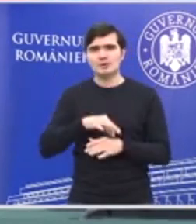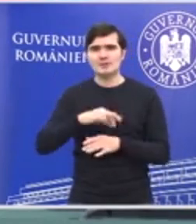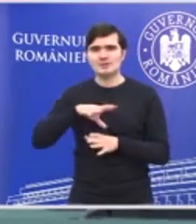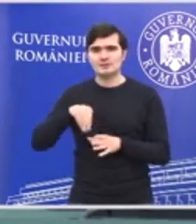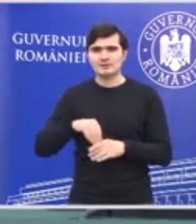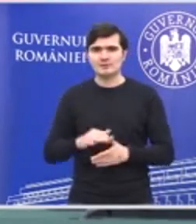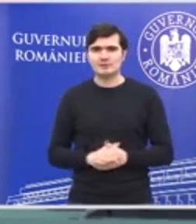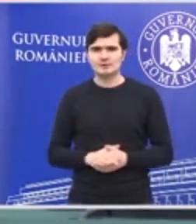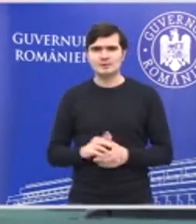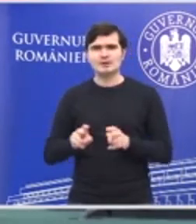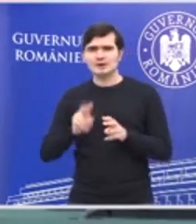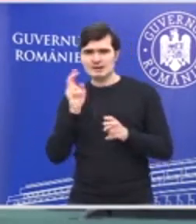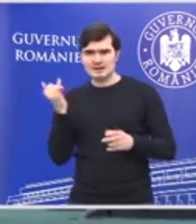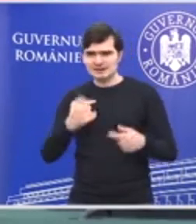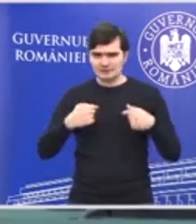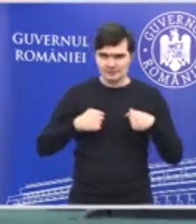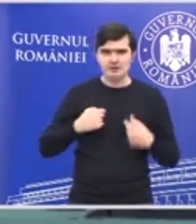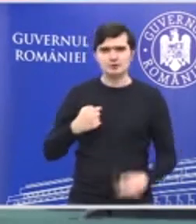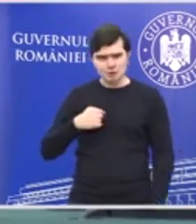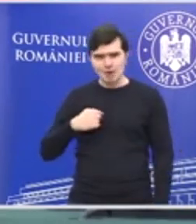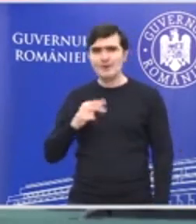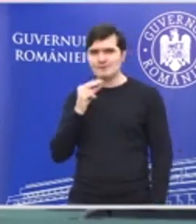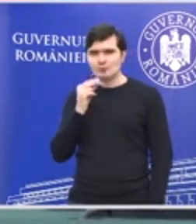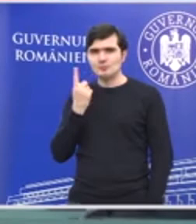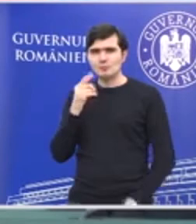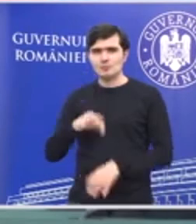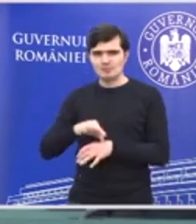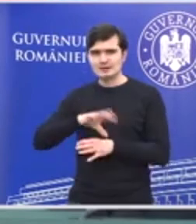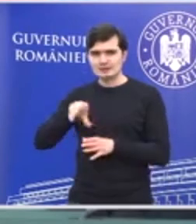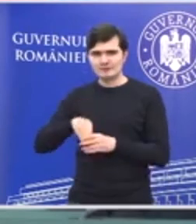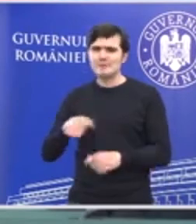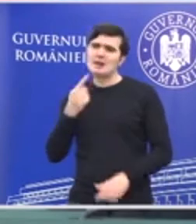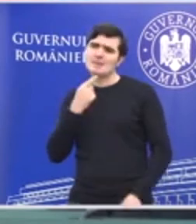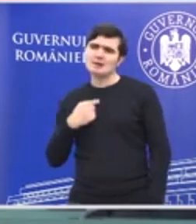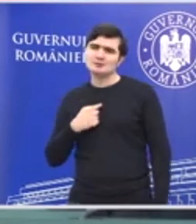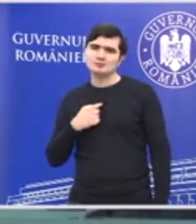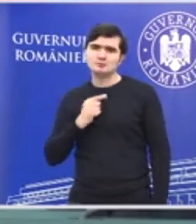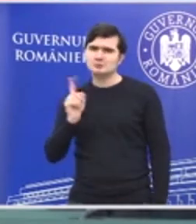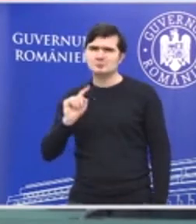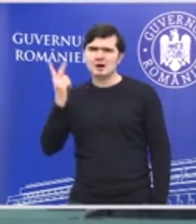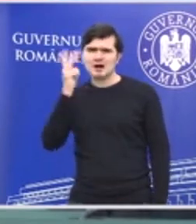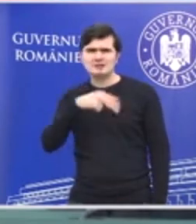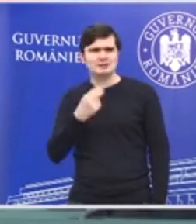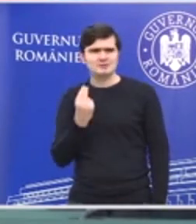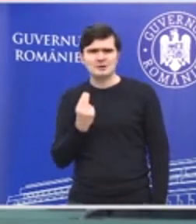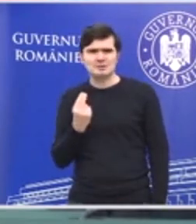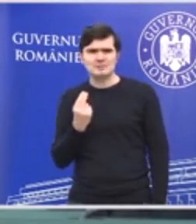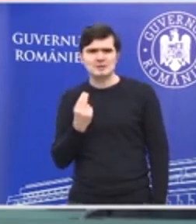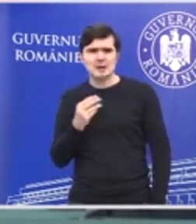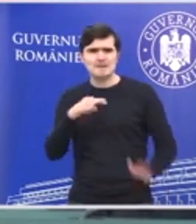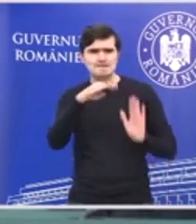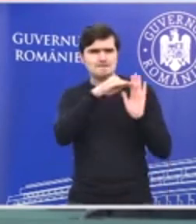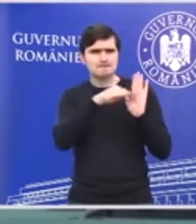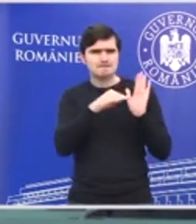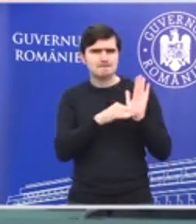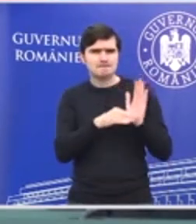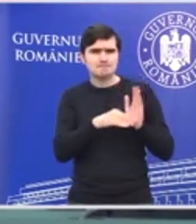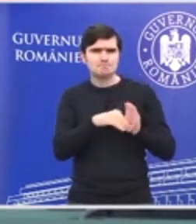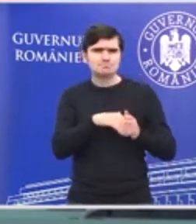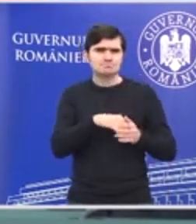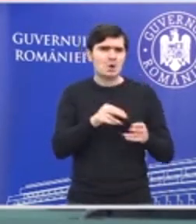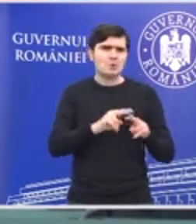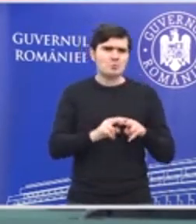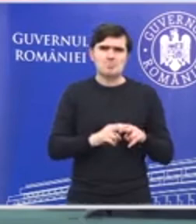Înainte de a veni aici, am vorbit cu un medic de familie care mi-a spus, în primul rând, că n-au înțeles foarte bine procedura prin care ei trebuie